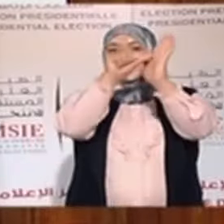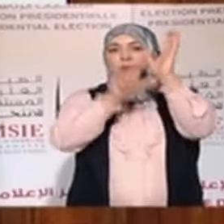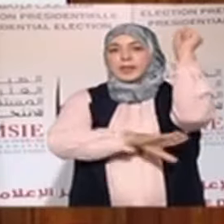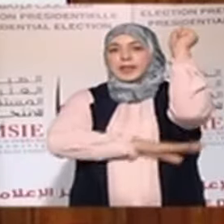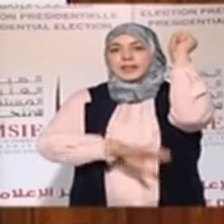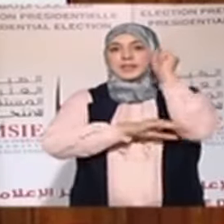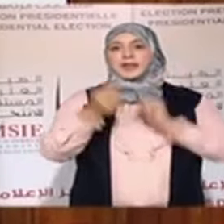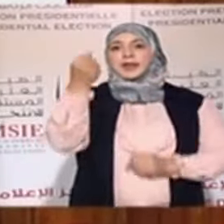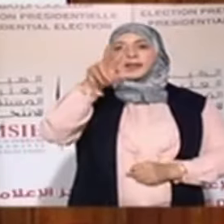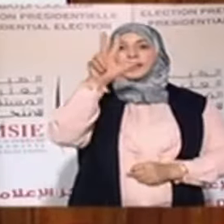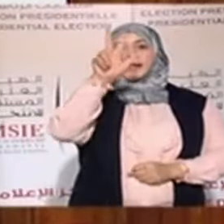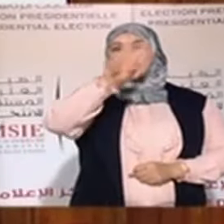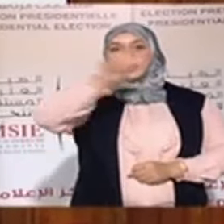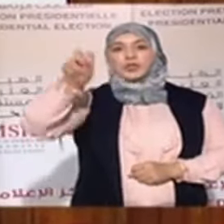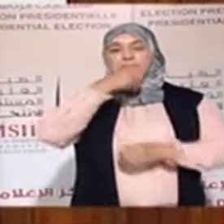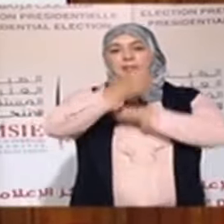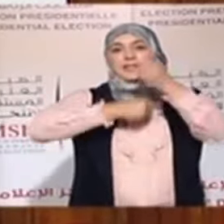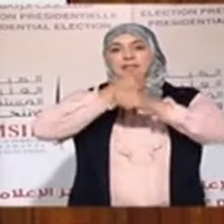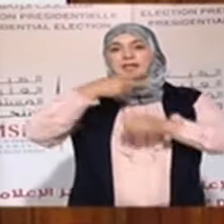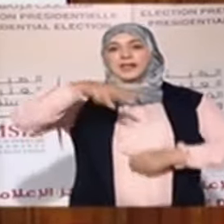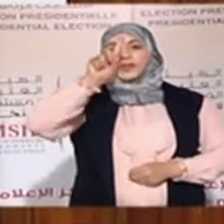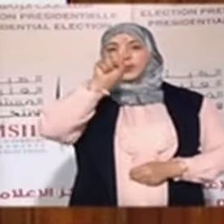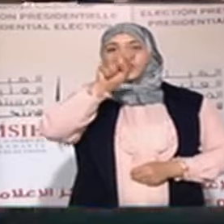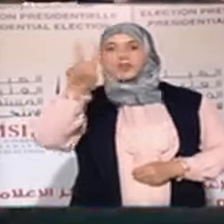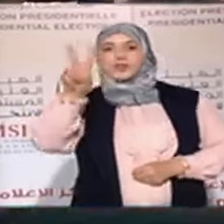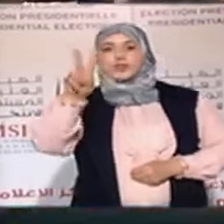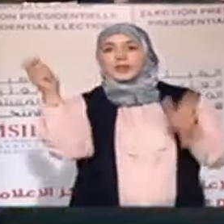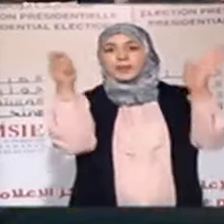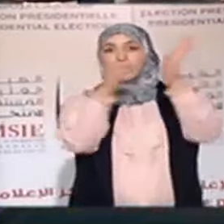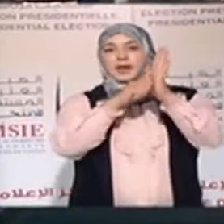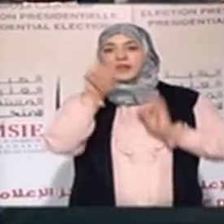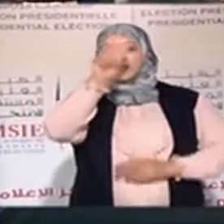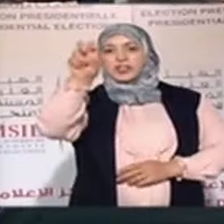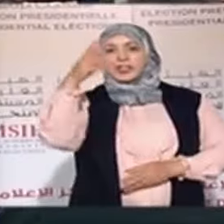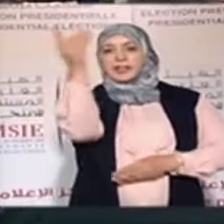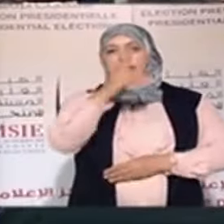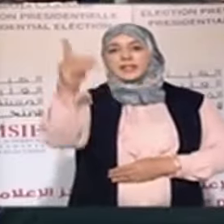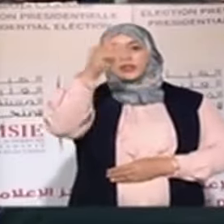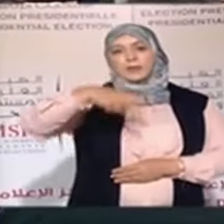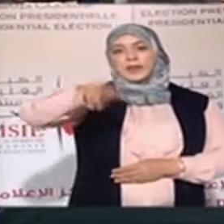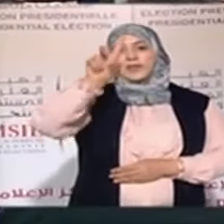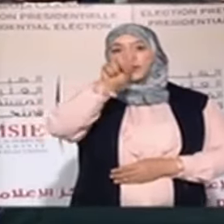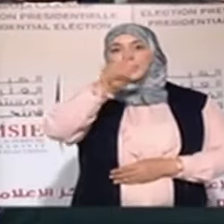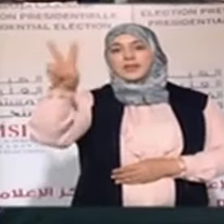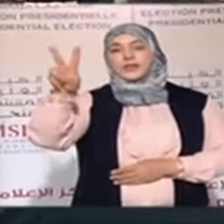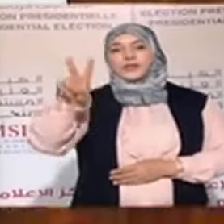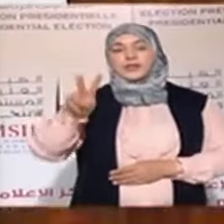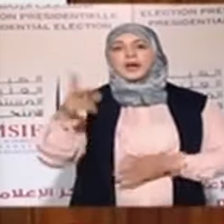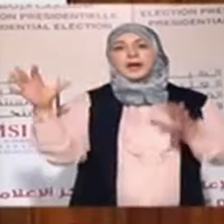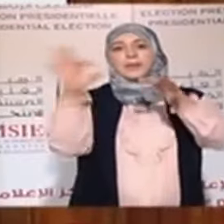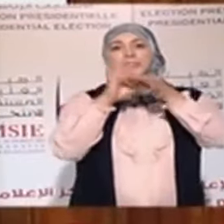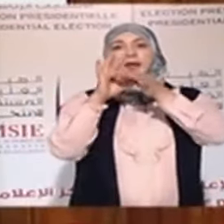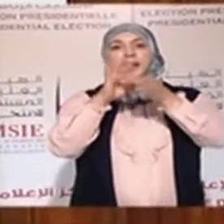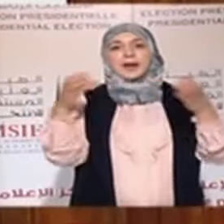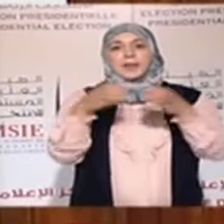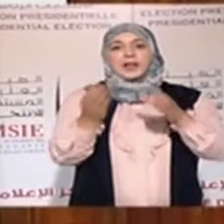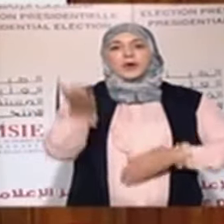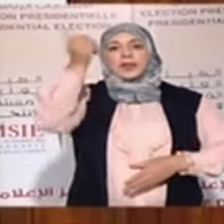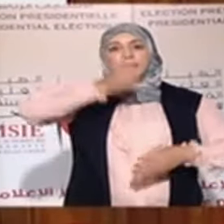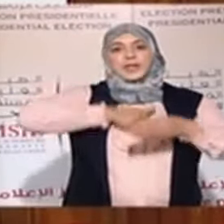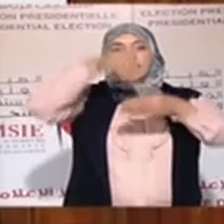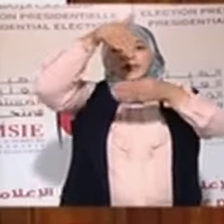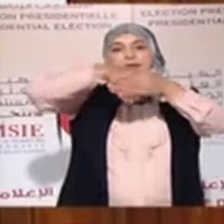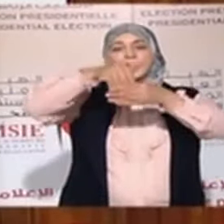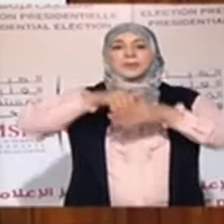الأساسي عدد 23 لسنة 2012 المؤرخ في 20 ديسمبر 2012 المتعلق بالهيئة العليا